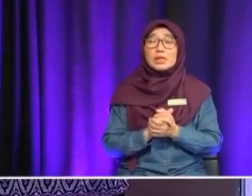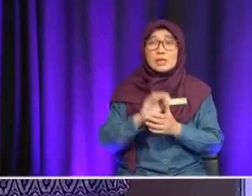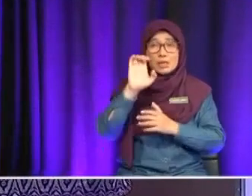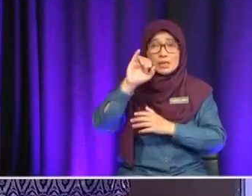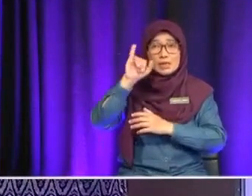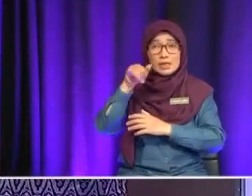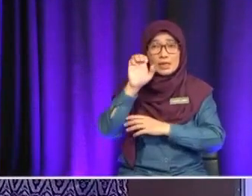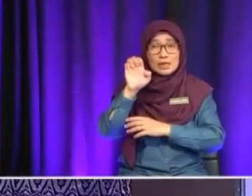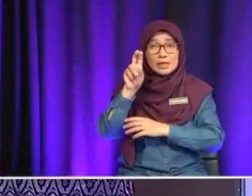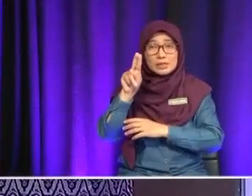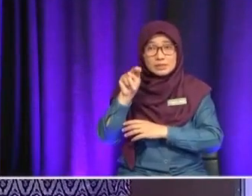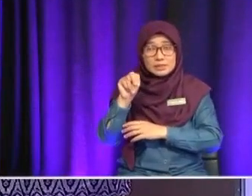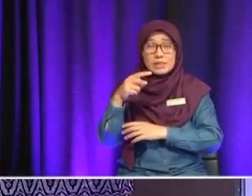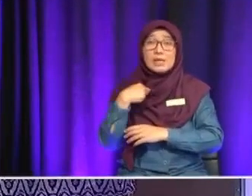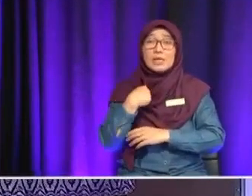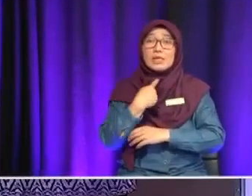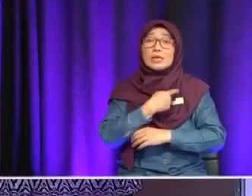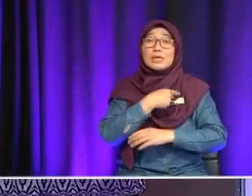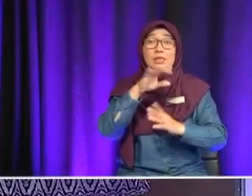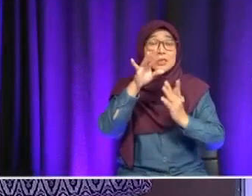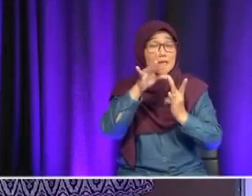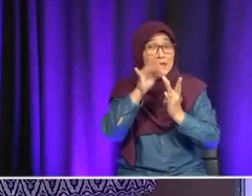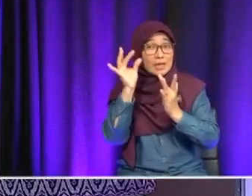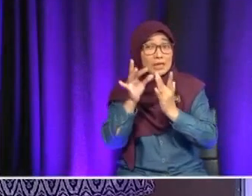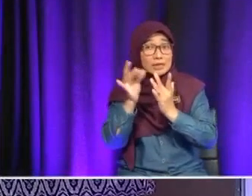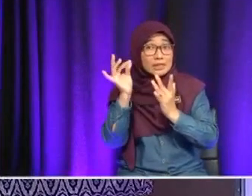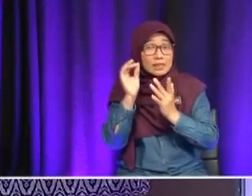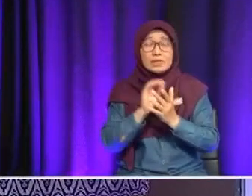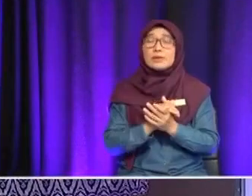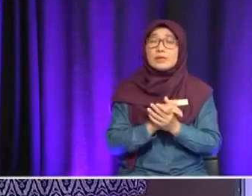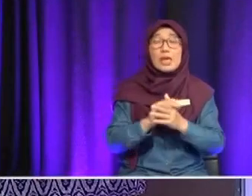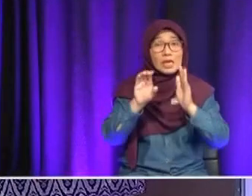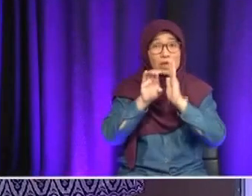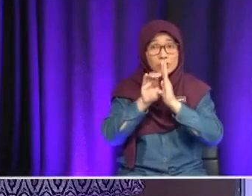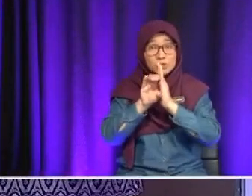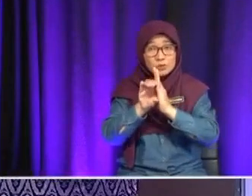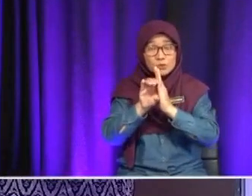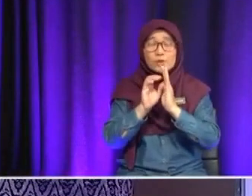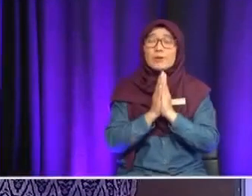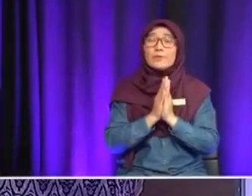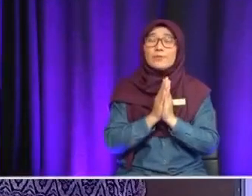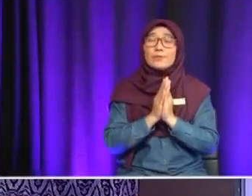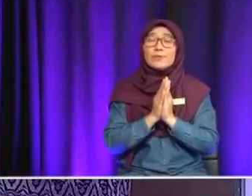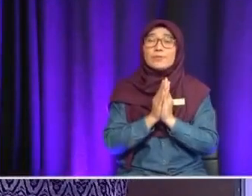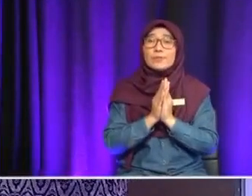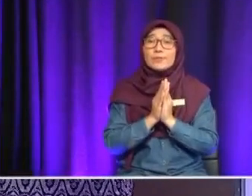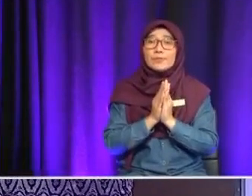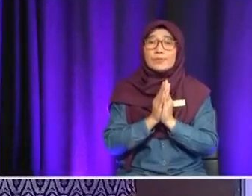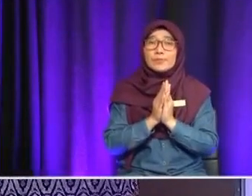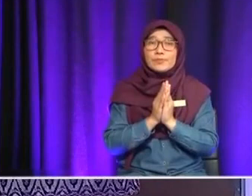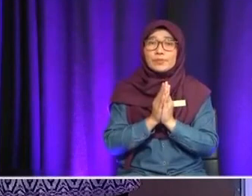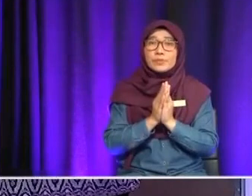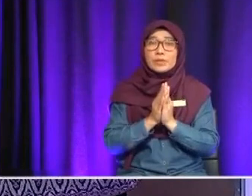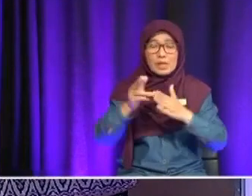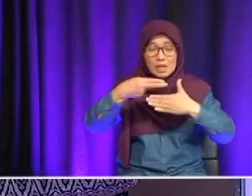pihak orang tersebut, orang yang masih hidup tersebut. Jadi contoh-contoh untuk wakalah ini ialah penghantar